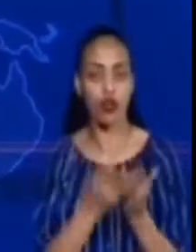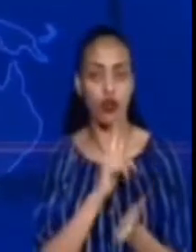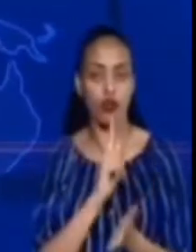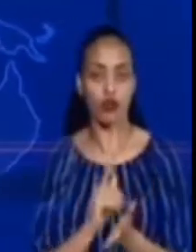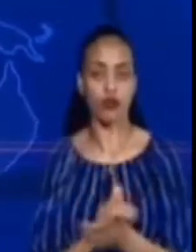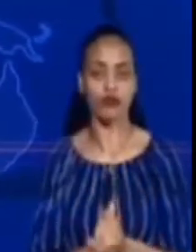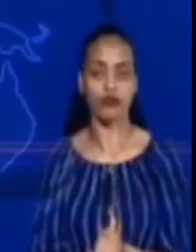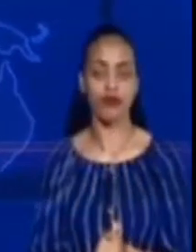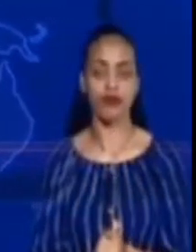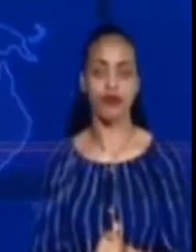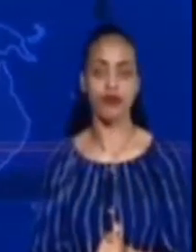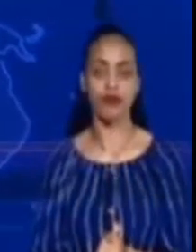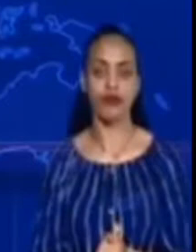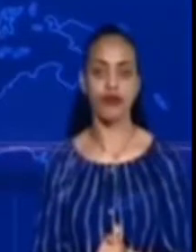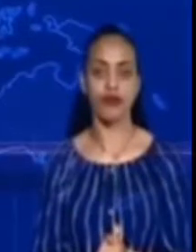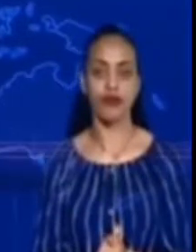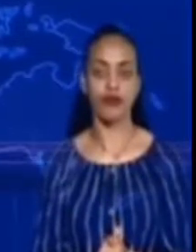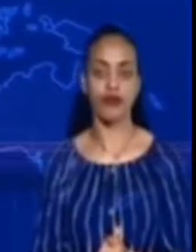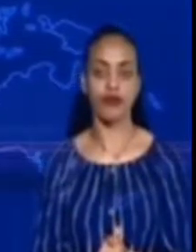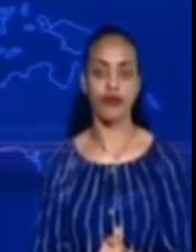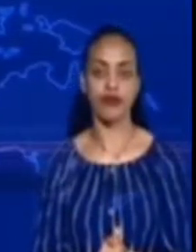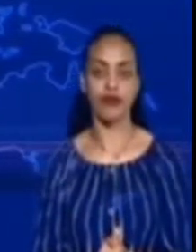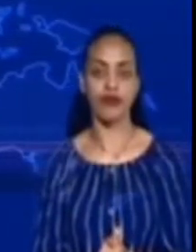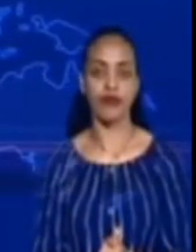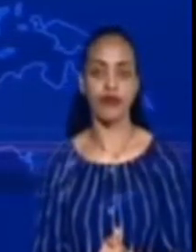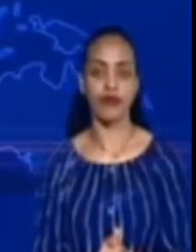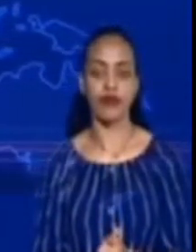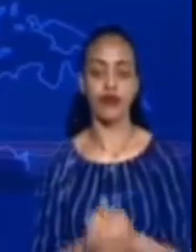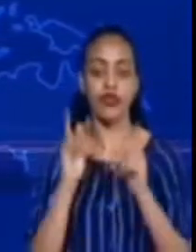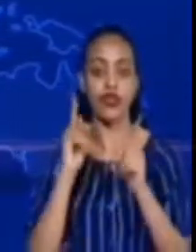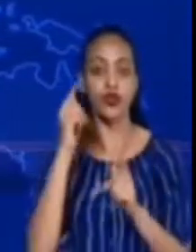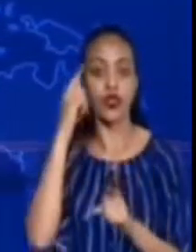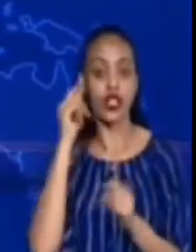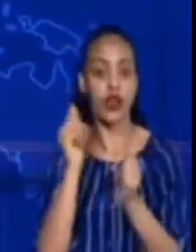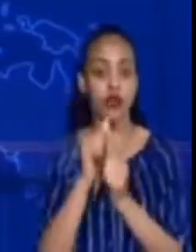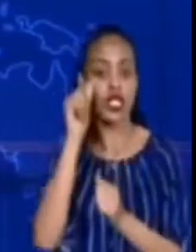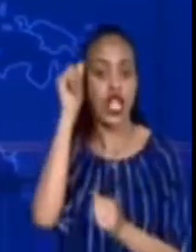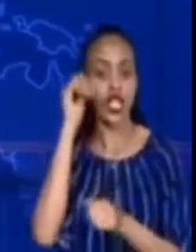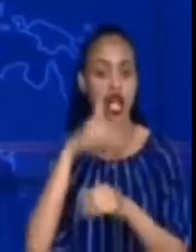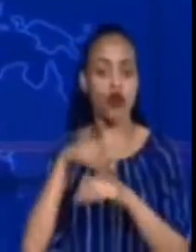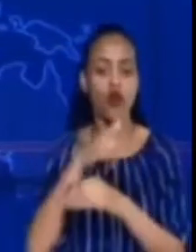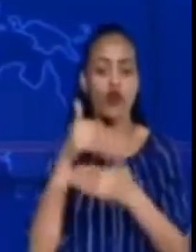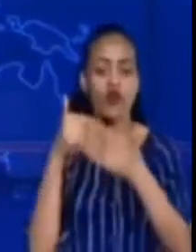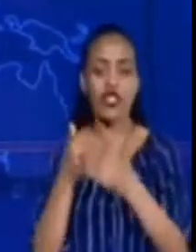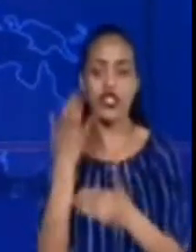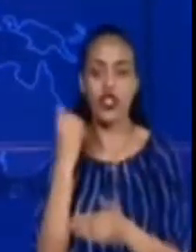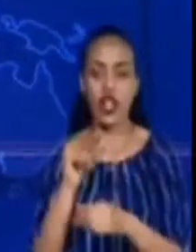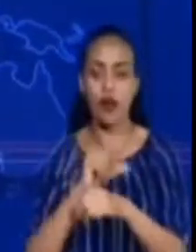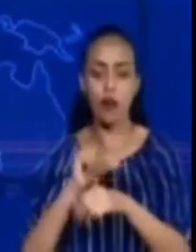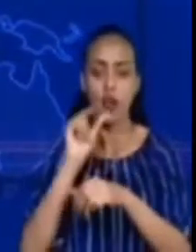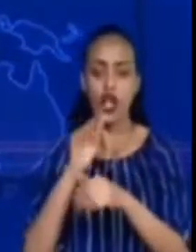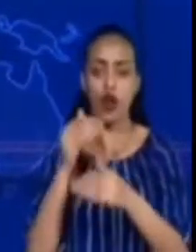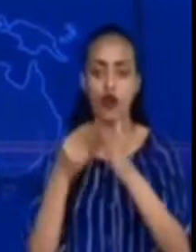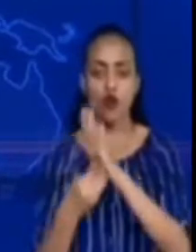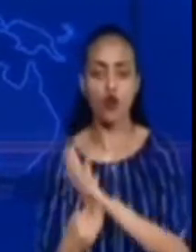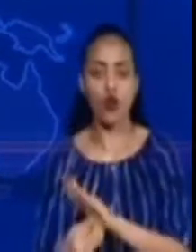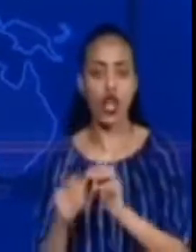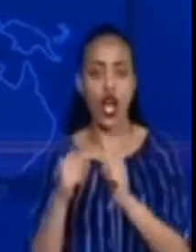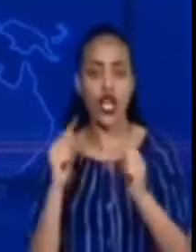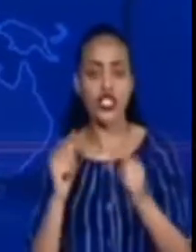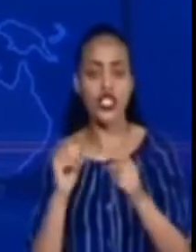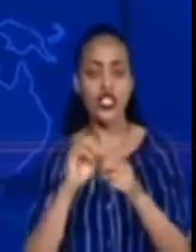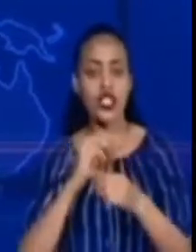ወራነ ጣሊያንስ እሪኩም ዘመዳ ዘመድኩን የሚኖር ተባላችሁ አይደል እስከ መቼ ነው እስከ መቼ